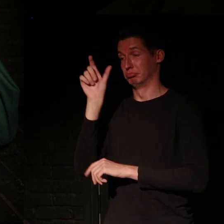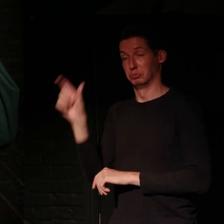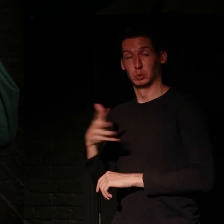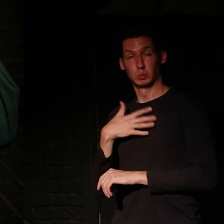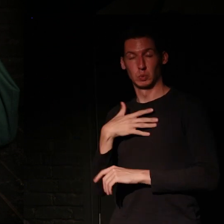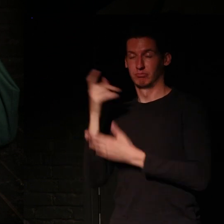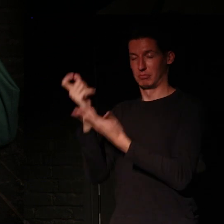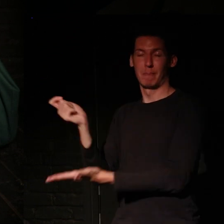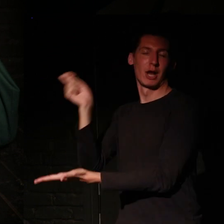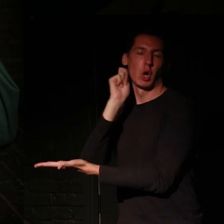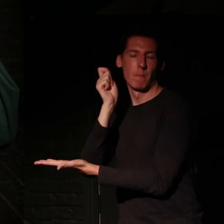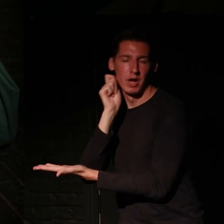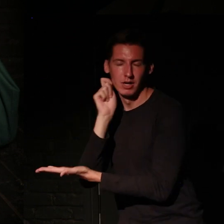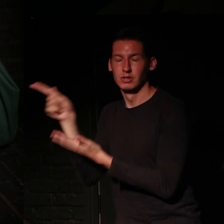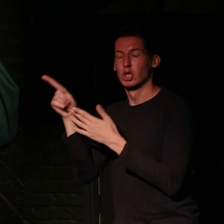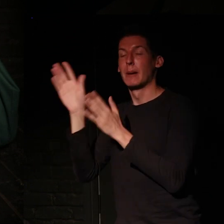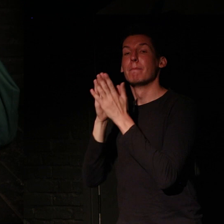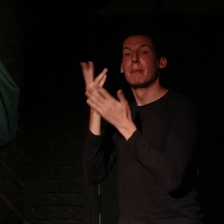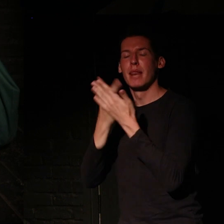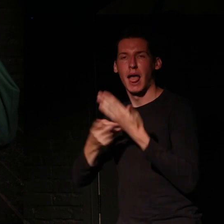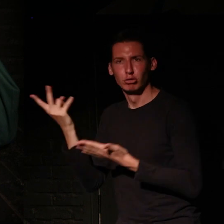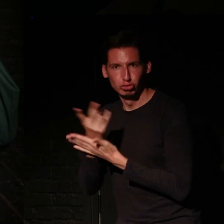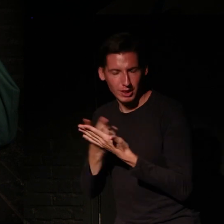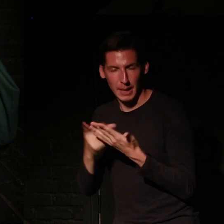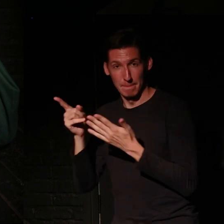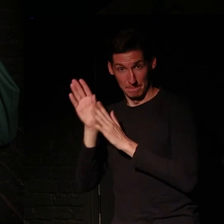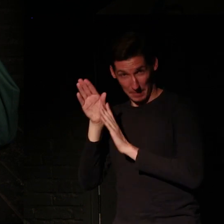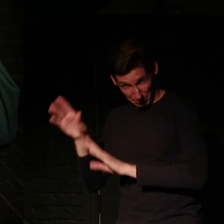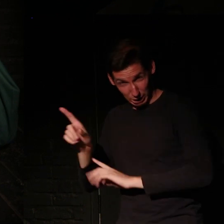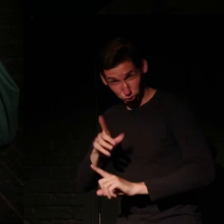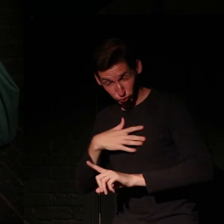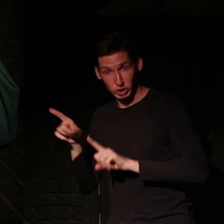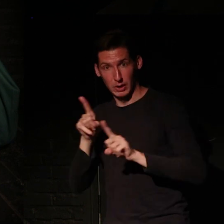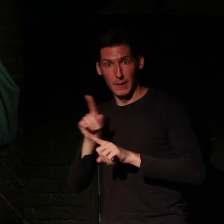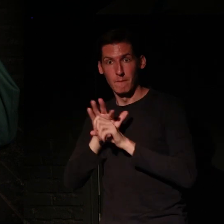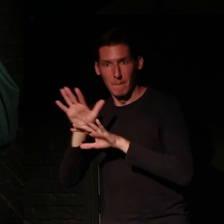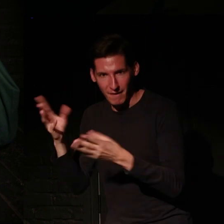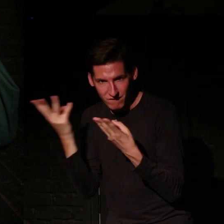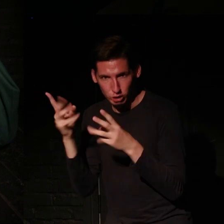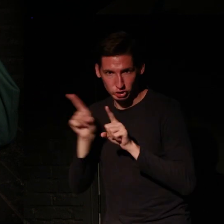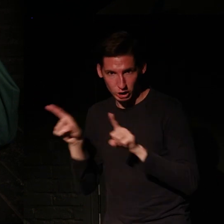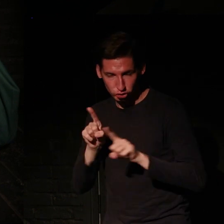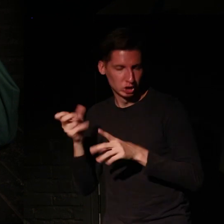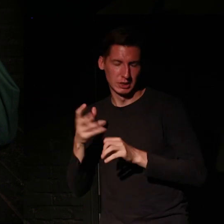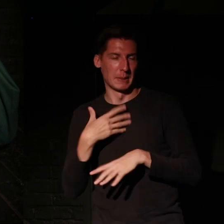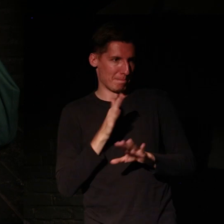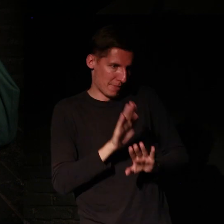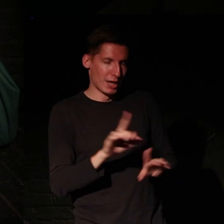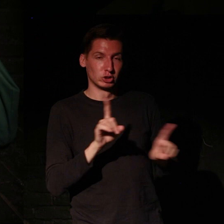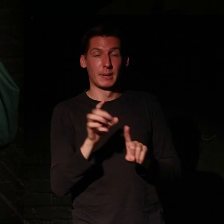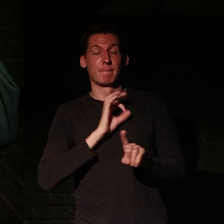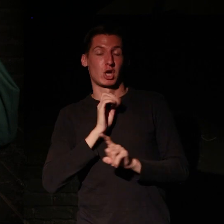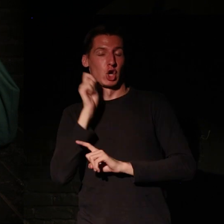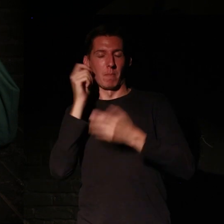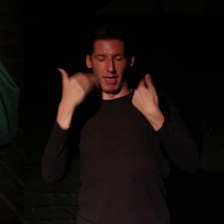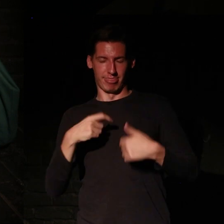jest pani kobietą czytającą Biblię, miało znaczenie, ma znaczenie? No ma, oczywiście, bo moje kobiece